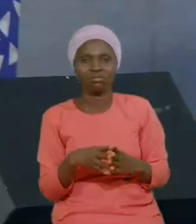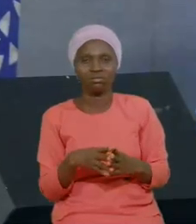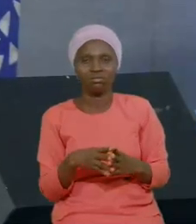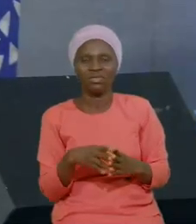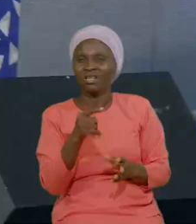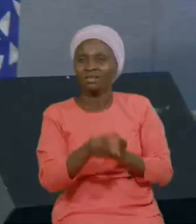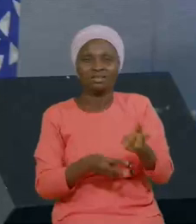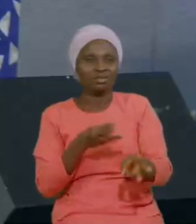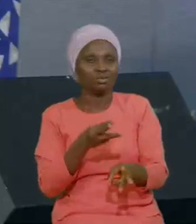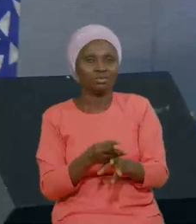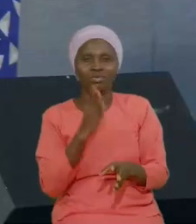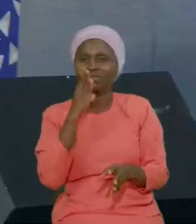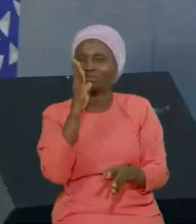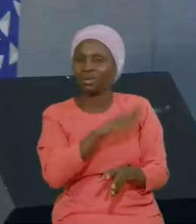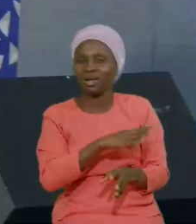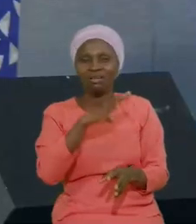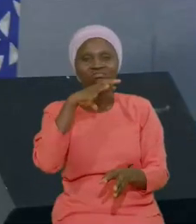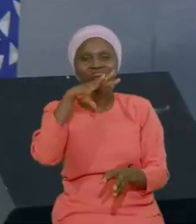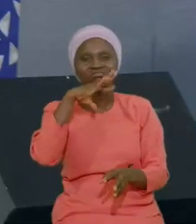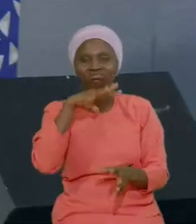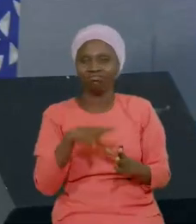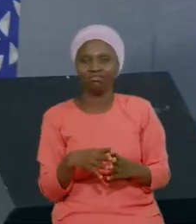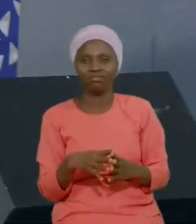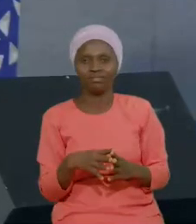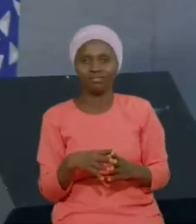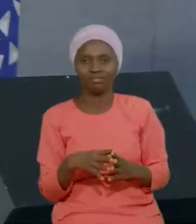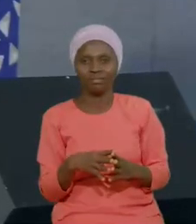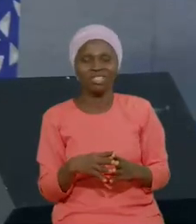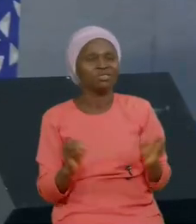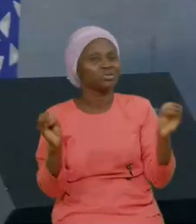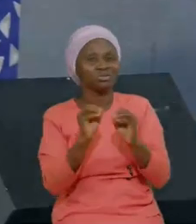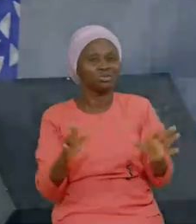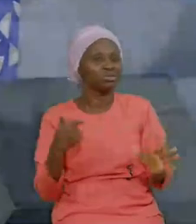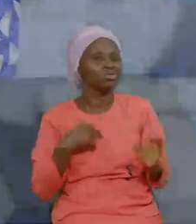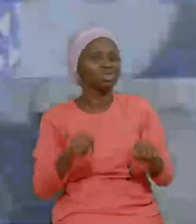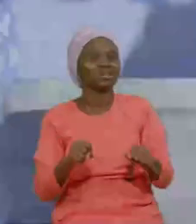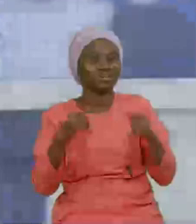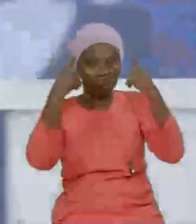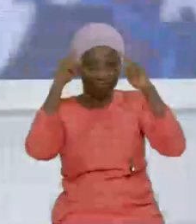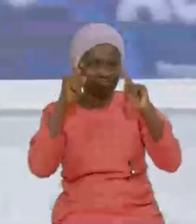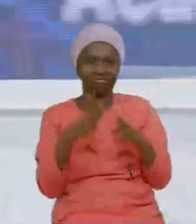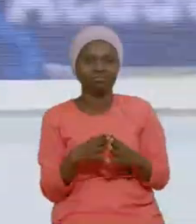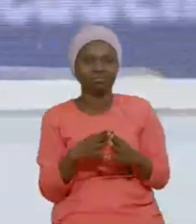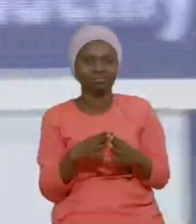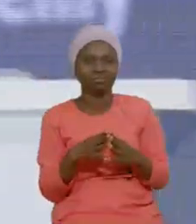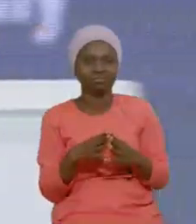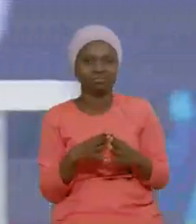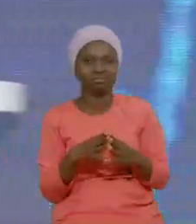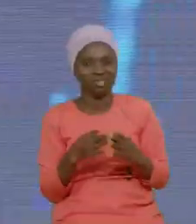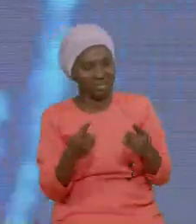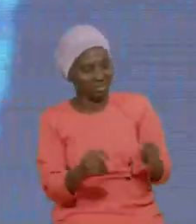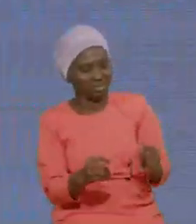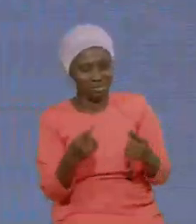ils disent, oh, le monde est mauvais. Le monde est corrompu. Et il n'y a rien